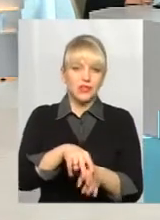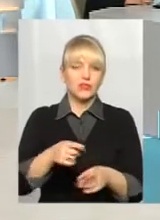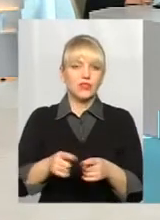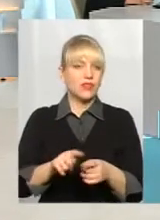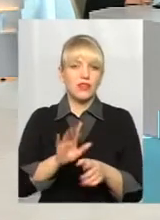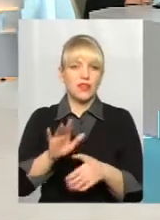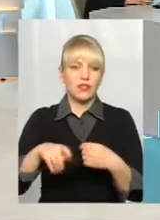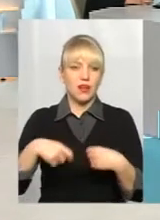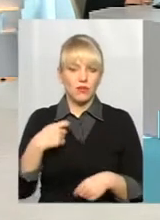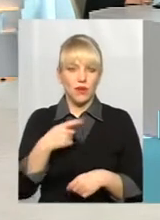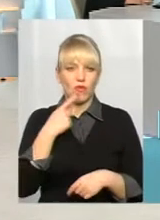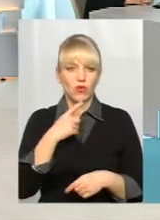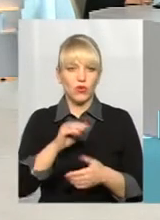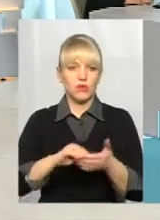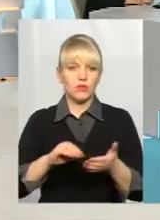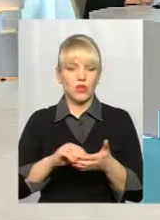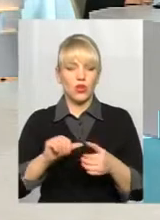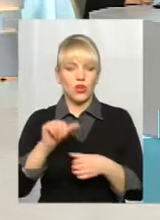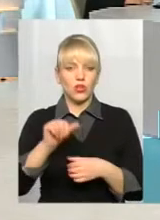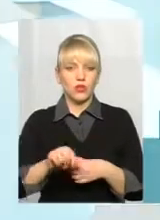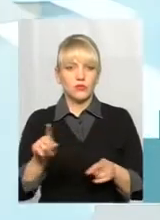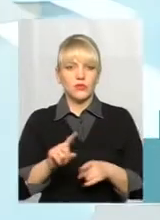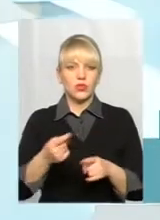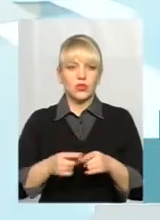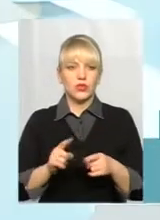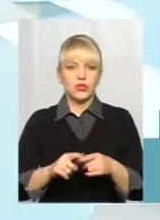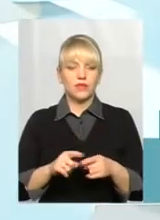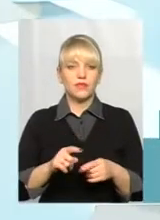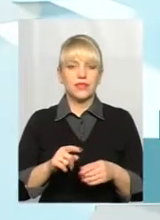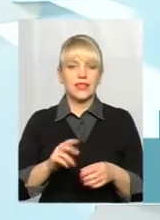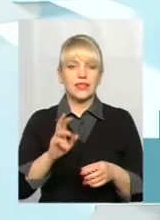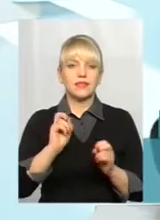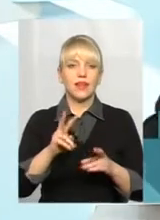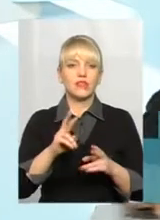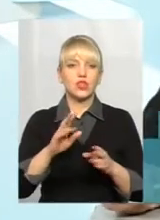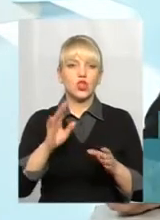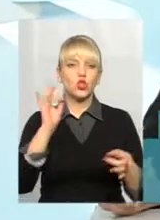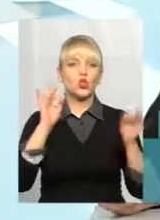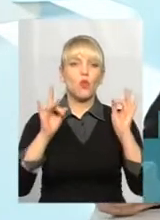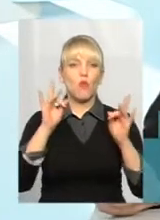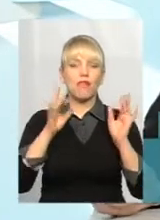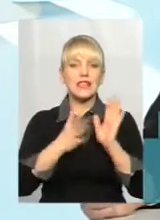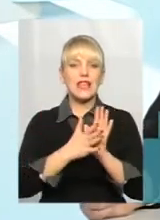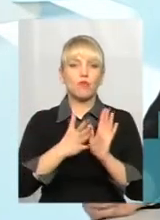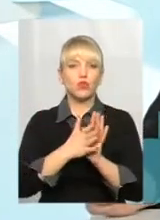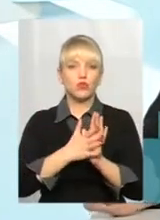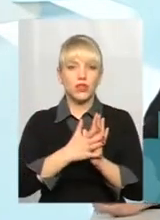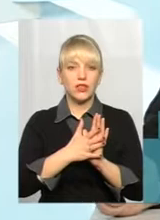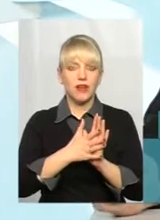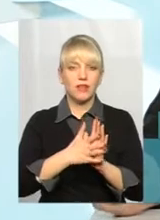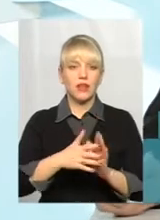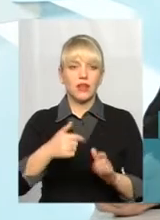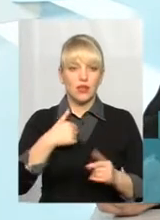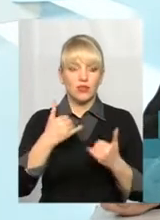дарма вписали окремим рядочком, що це вид забруднення, це шумове забруднення. І сьогодні це шумове забруднення, я уявляю,